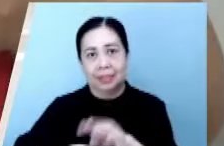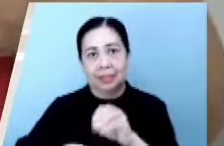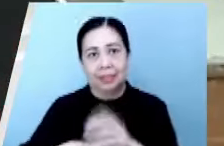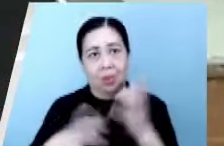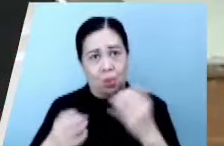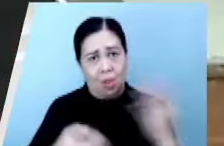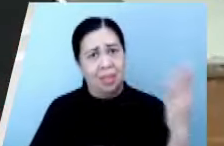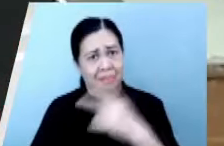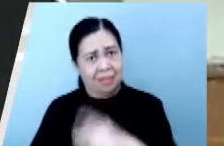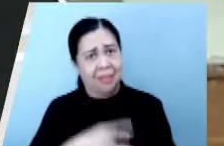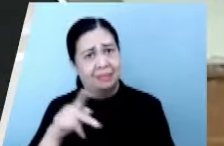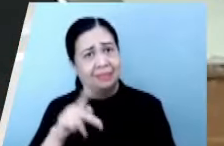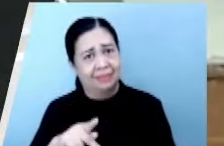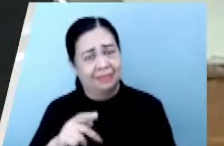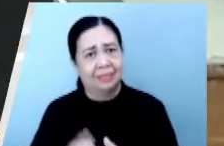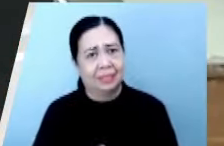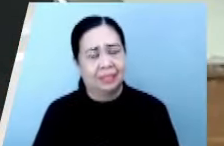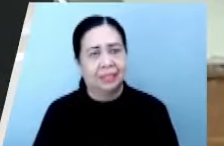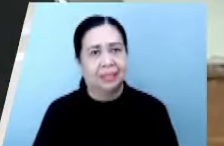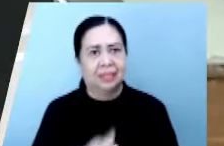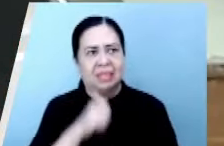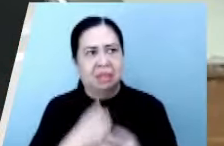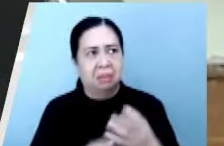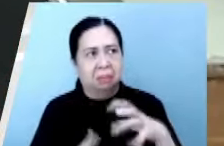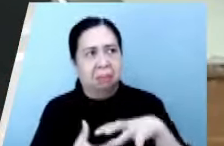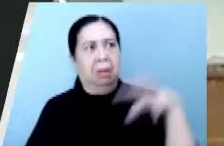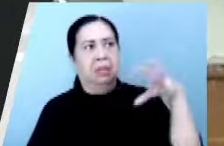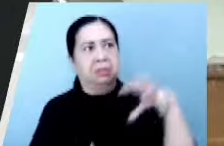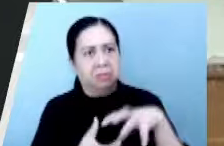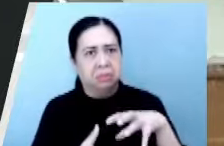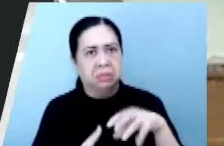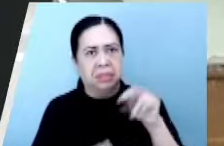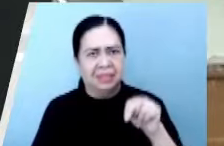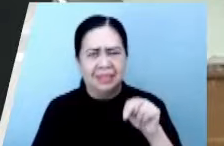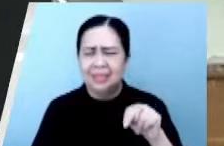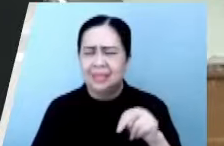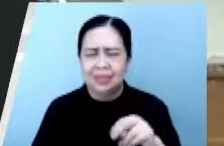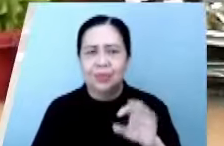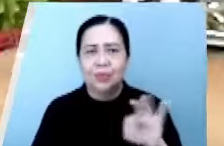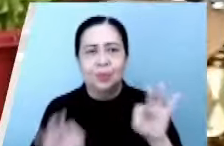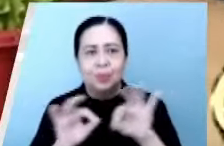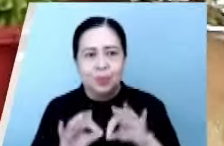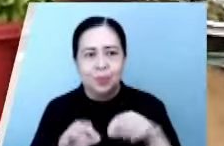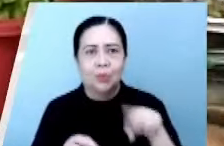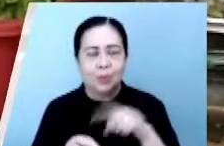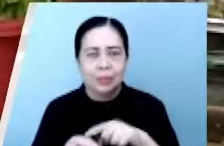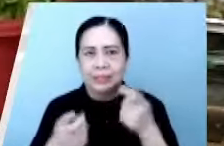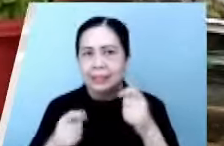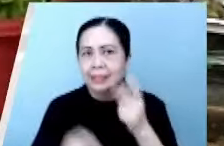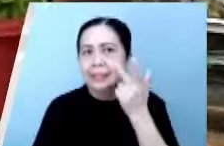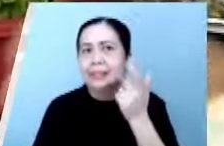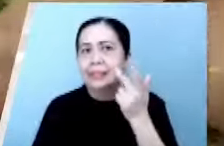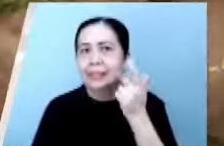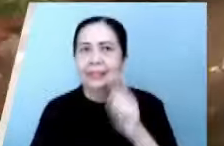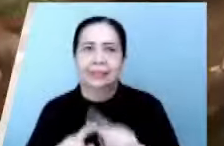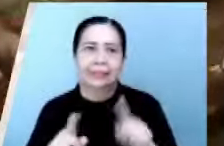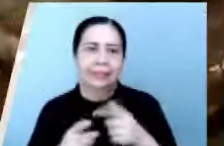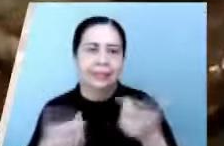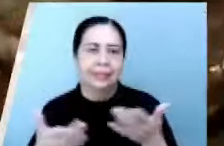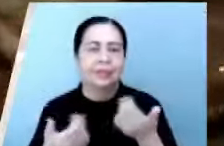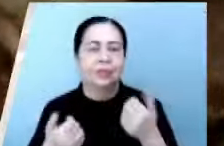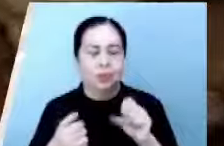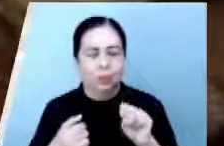Pilipinas. Di naman po sa laki o sa liit yung pinaka-kailangan natin. Kailangan lang po nating sumubok sa ibang bagay para masimulan natin. Kasi